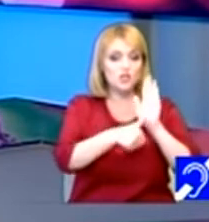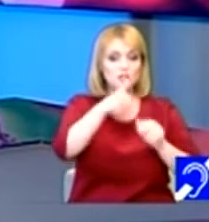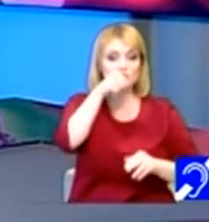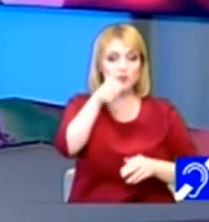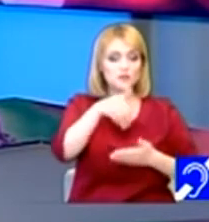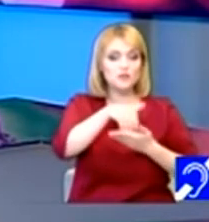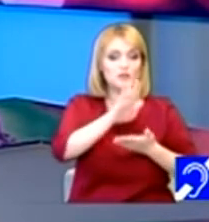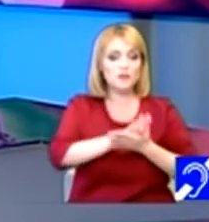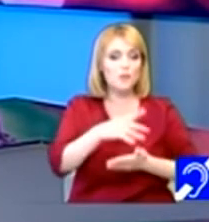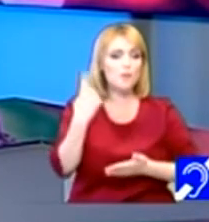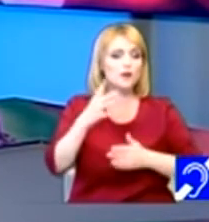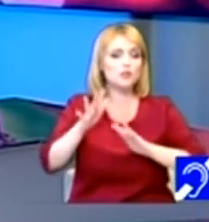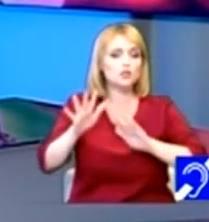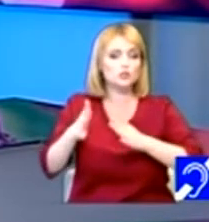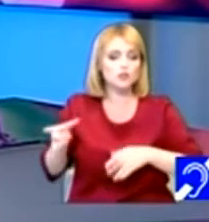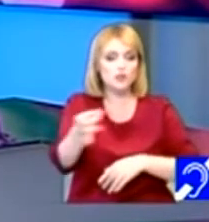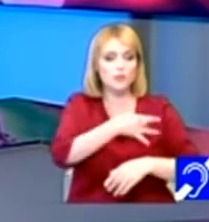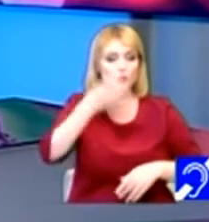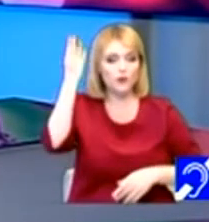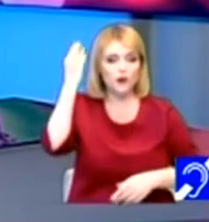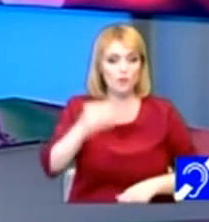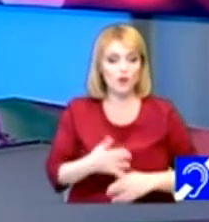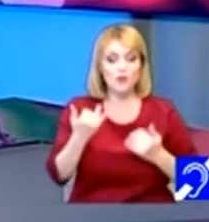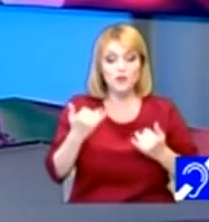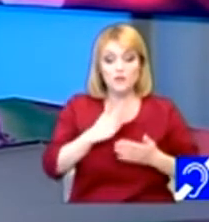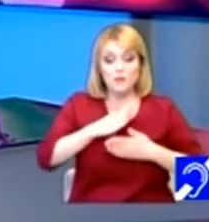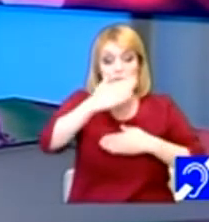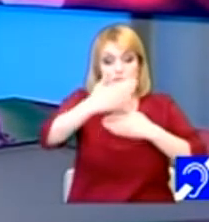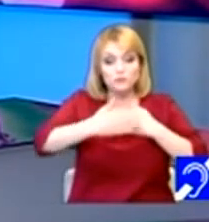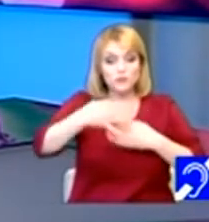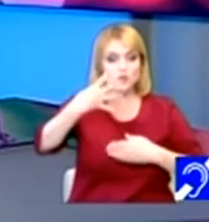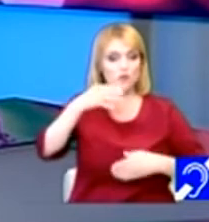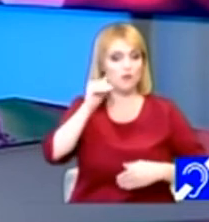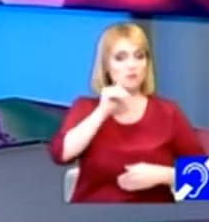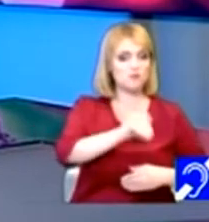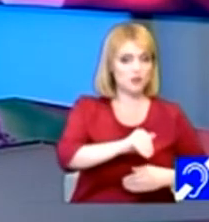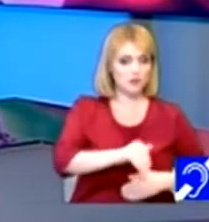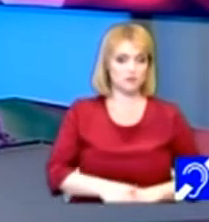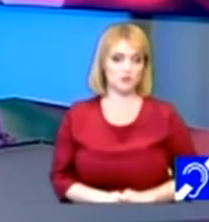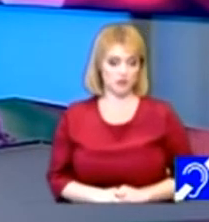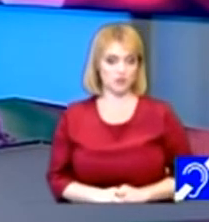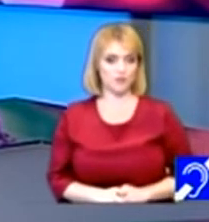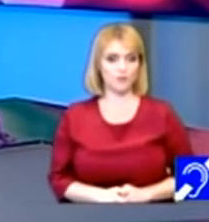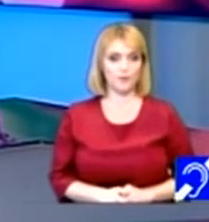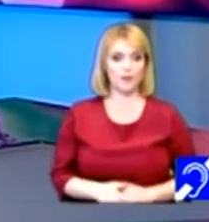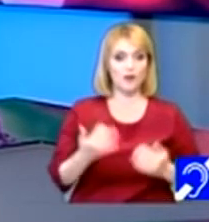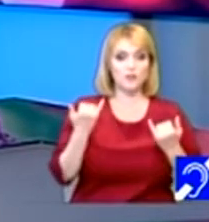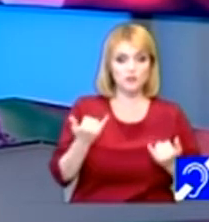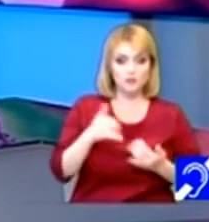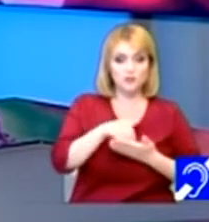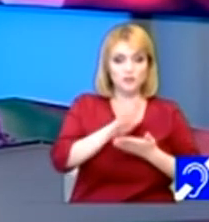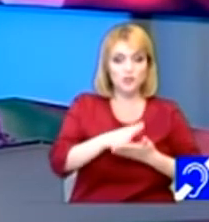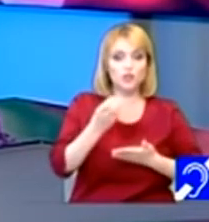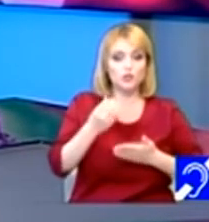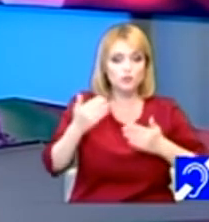COVID-19, Republica Moldova a depășit pragul de 40.000 de îmbolnăviri. Pentru astăzi, autoritățile au anunțat 258 de cazuri noi,